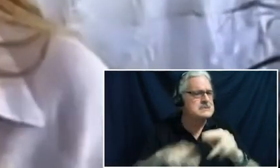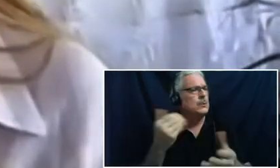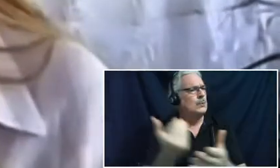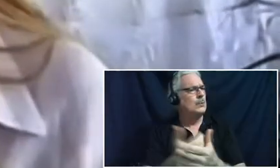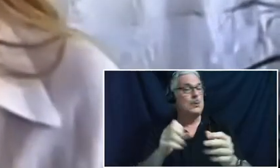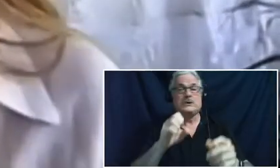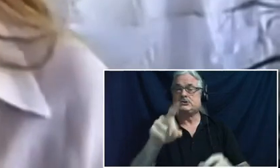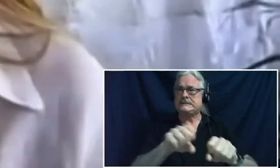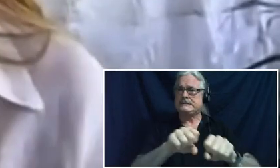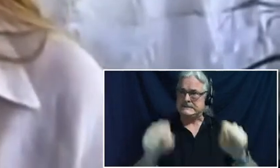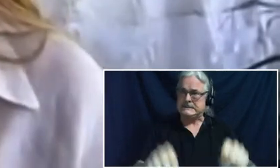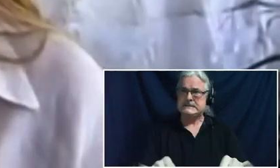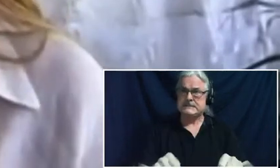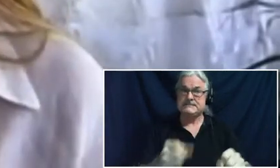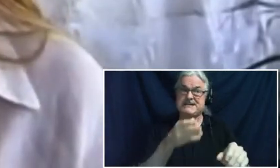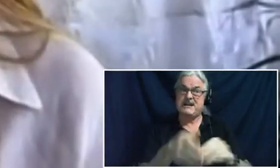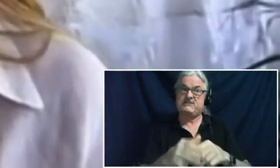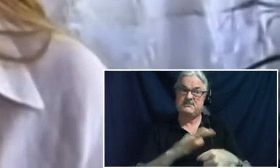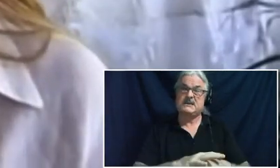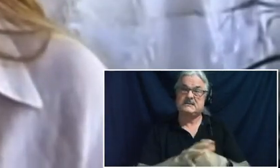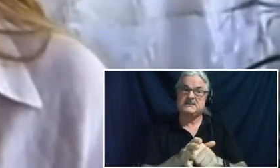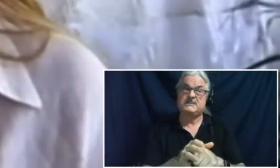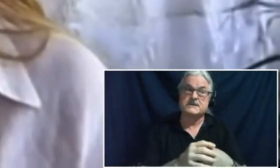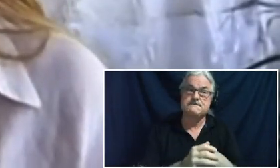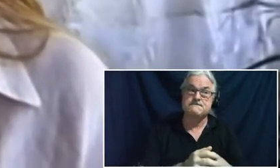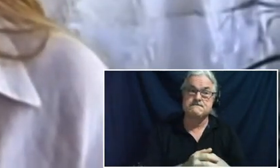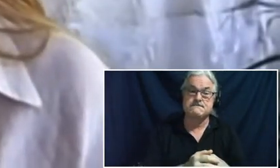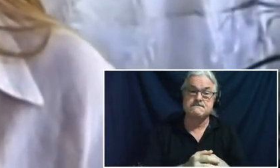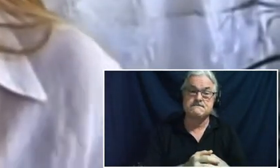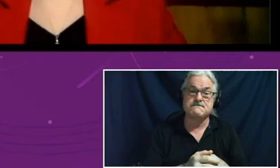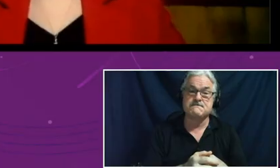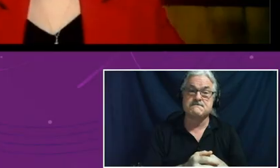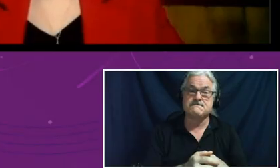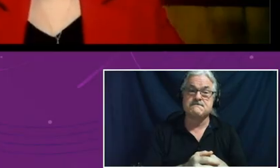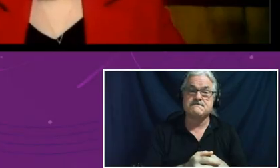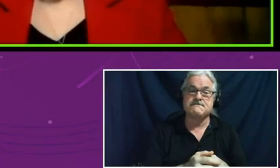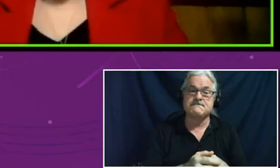éducatifs à la suite de la pandémie de la COVID.